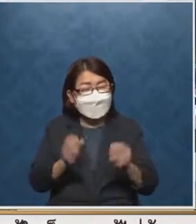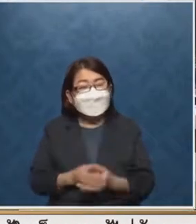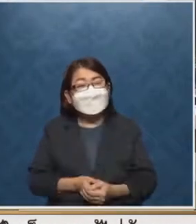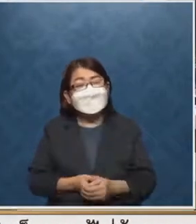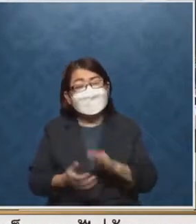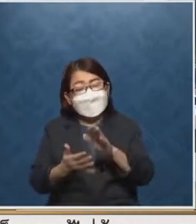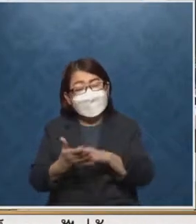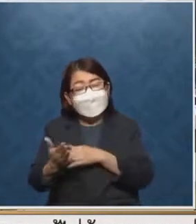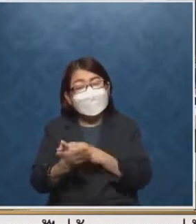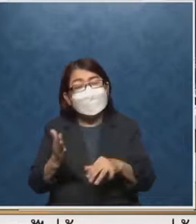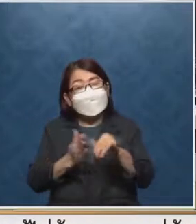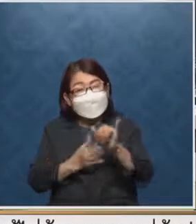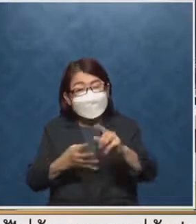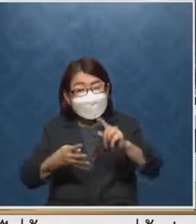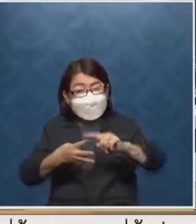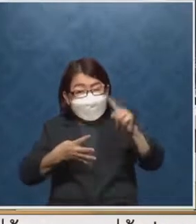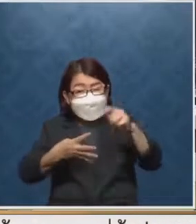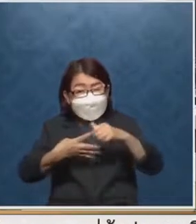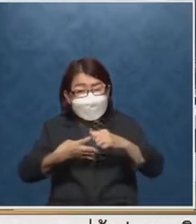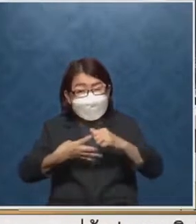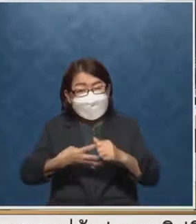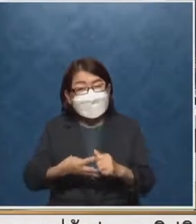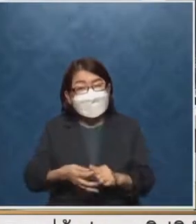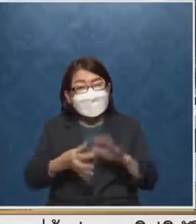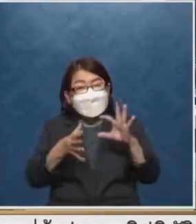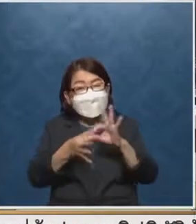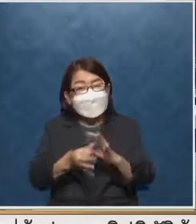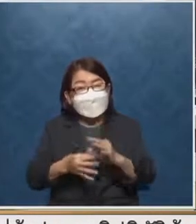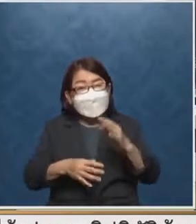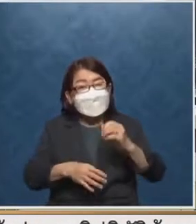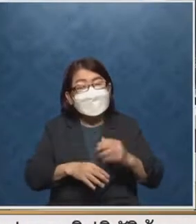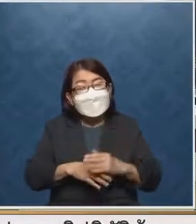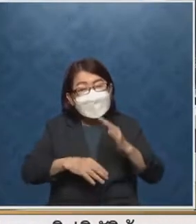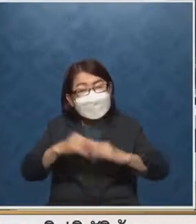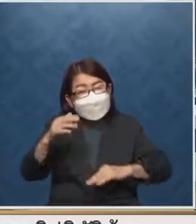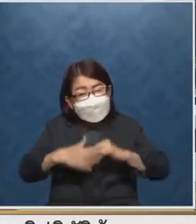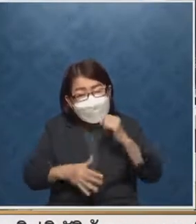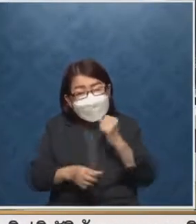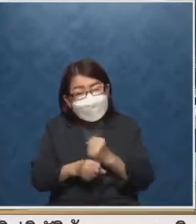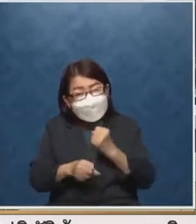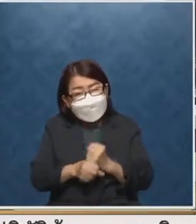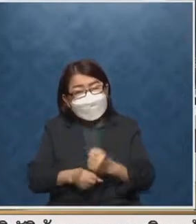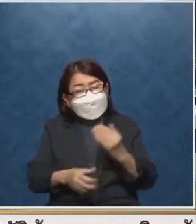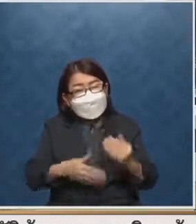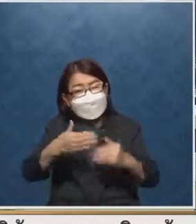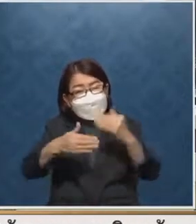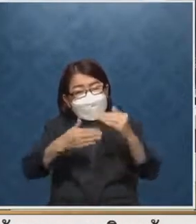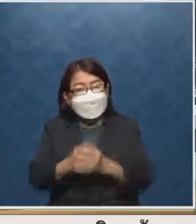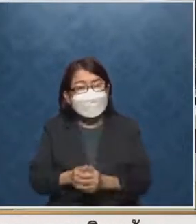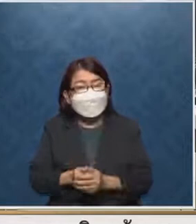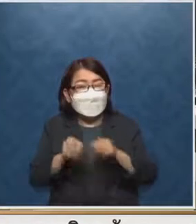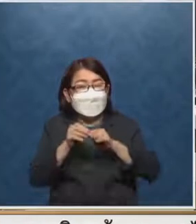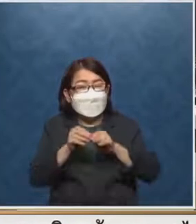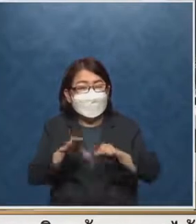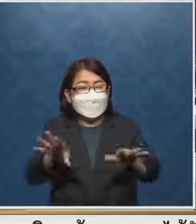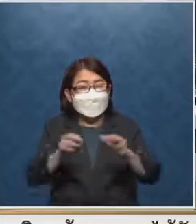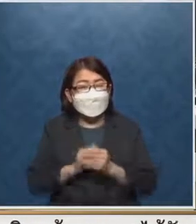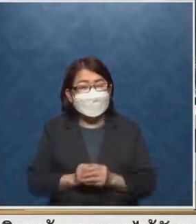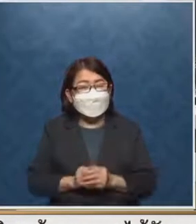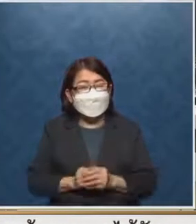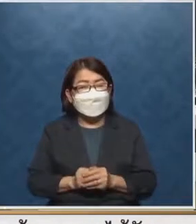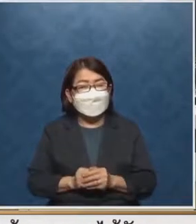ข้อ1ซึ่งเป็นการพัฒนาการผลิตและเผยแพร่สื่อปลอดภัยอย่างสร้างและสร้างสรรค์ท่านจะเห็น